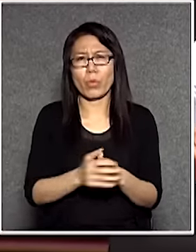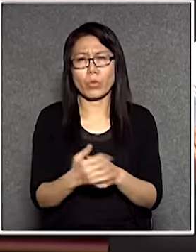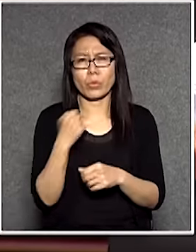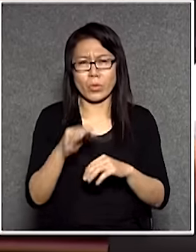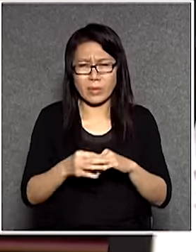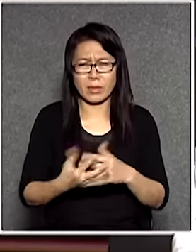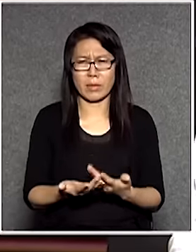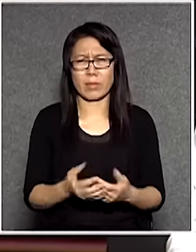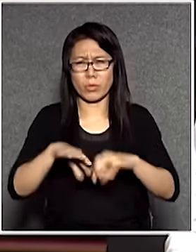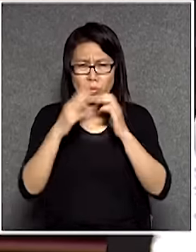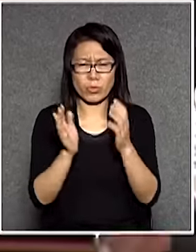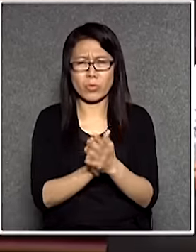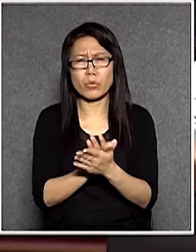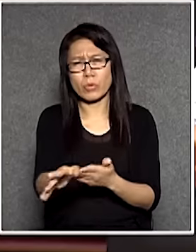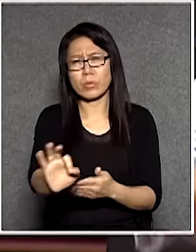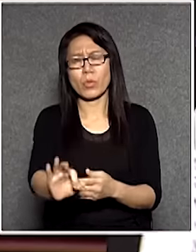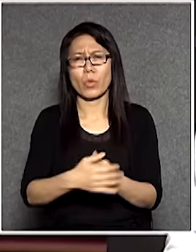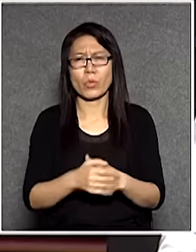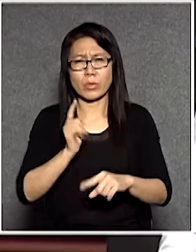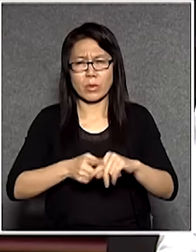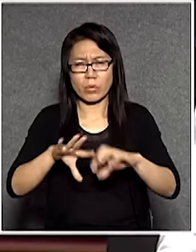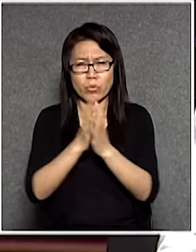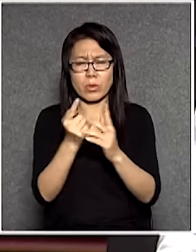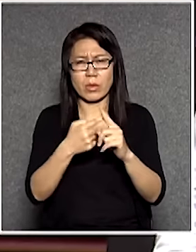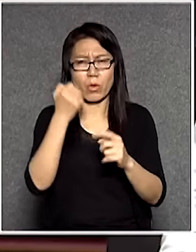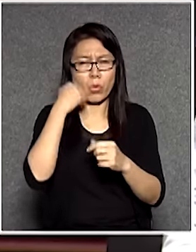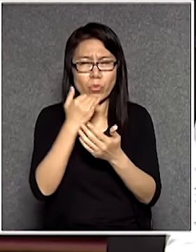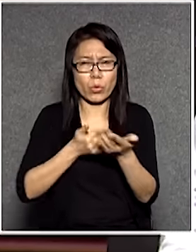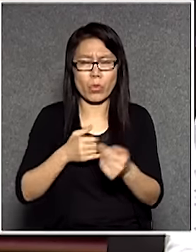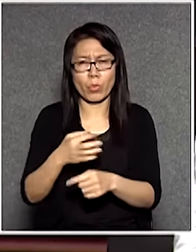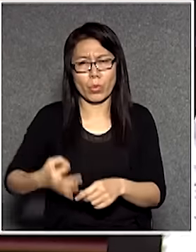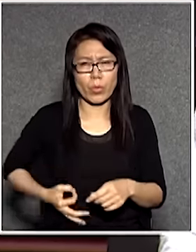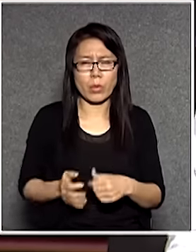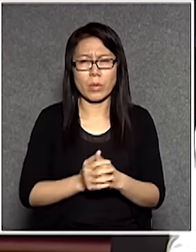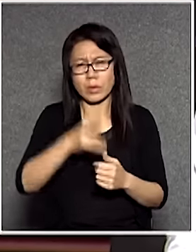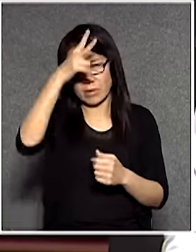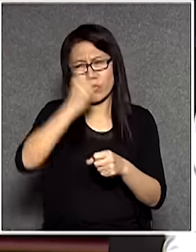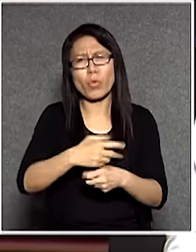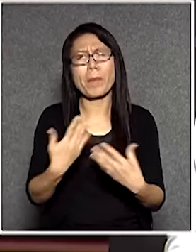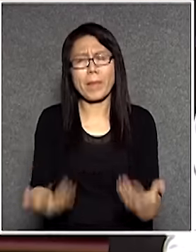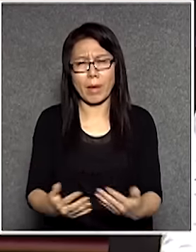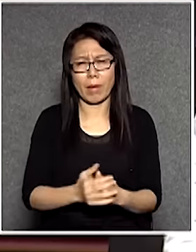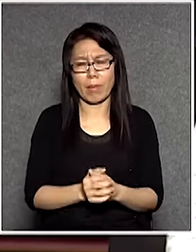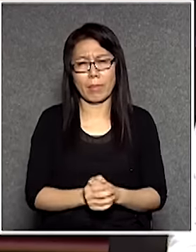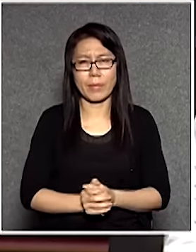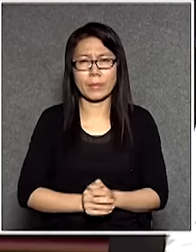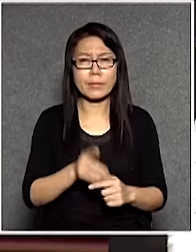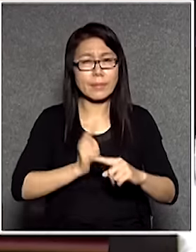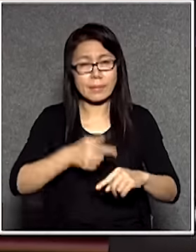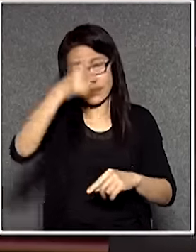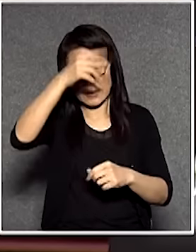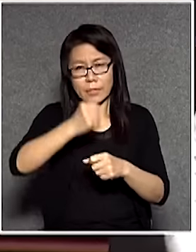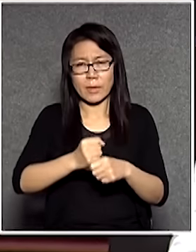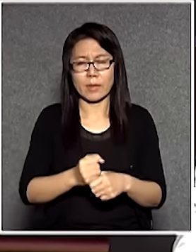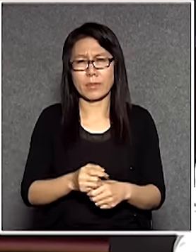你都唔全面廢除，實現呢個全民退休保障，係嘛？咁你呢個政府我嚟做乜嘢啊，大佬？呢、這個政府就應該落